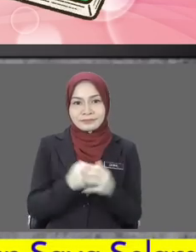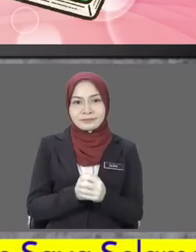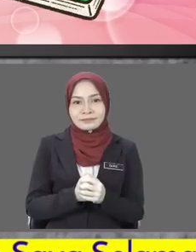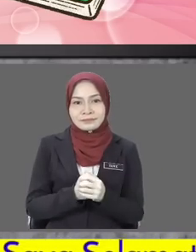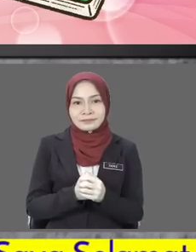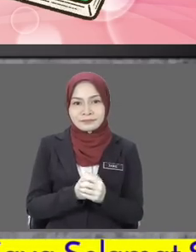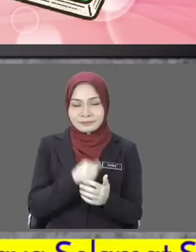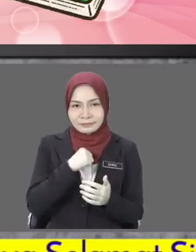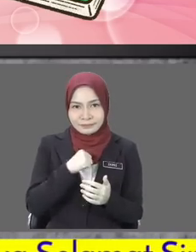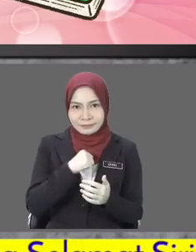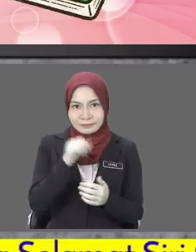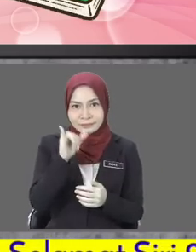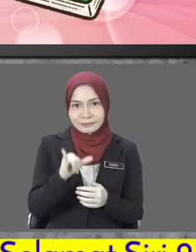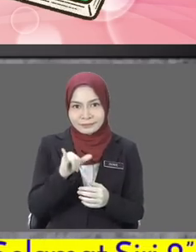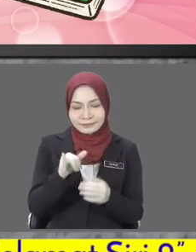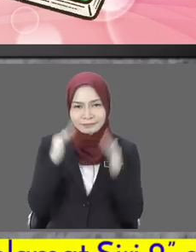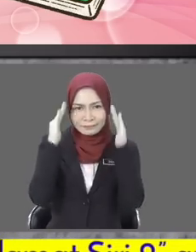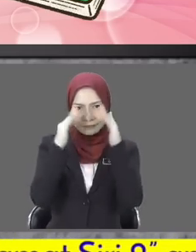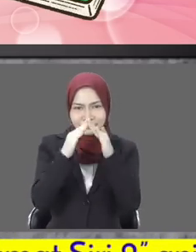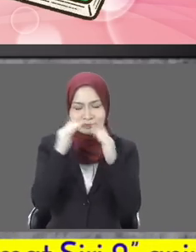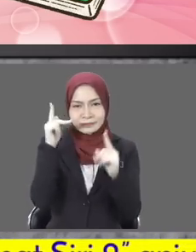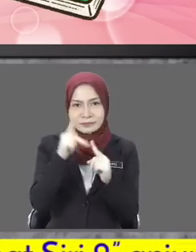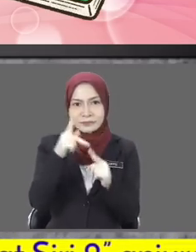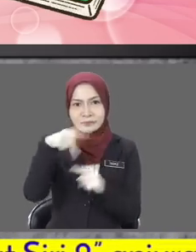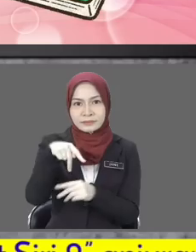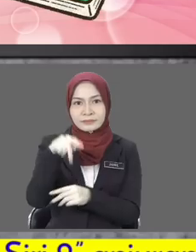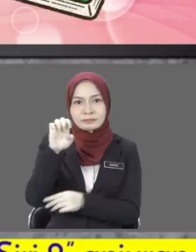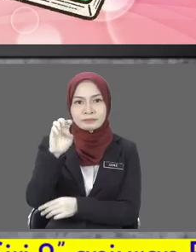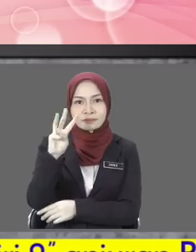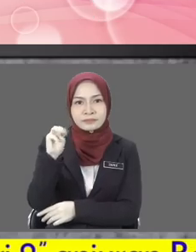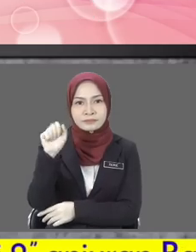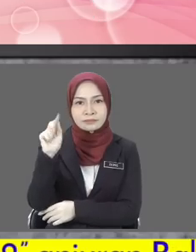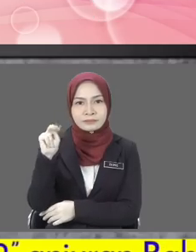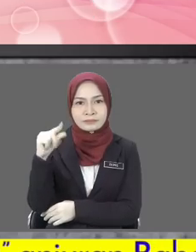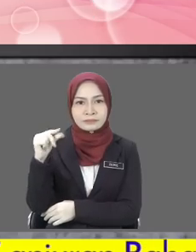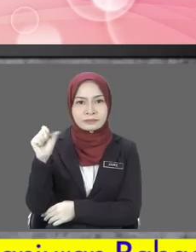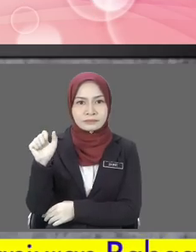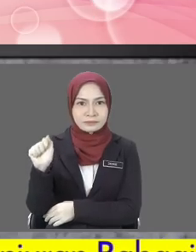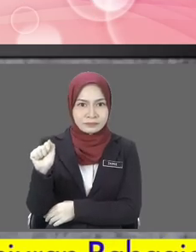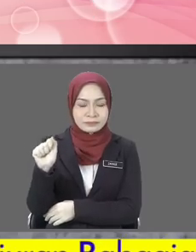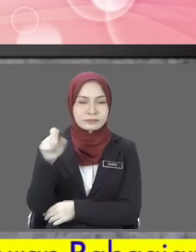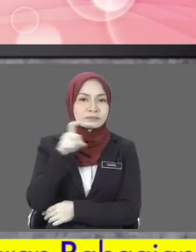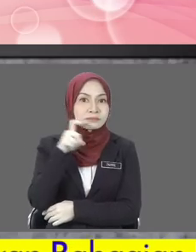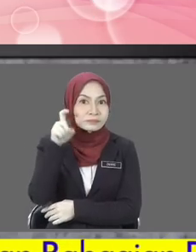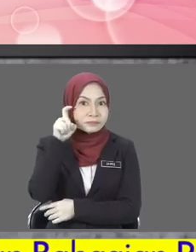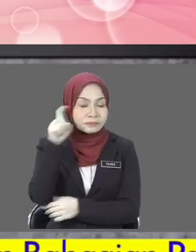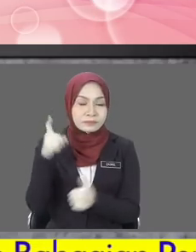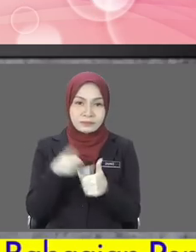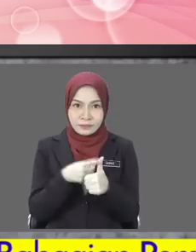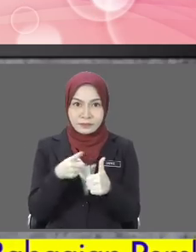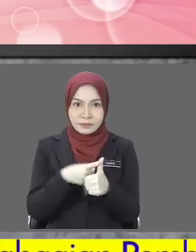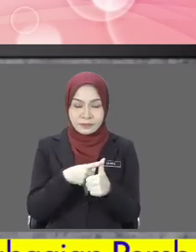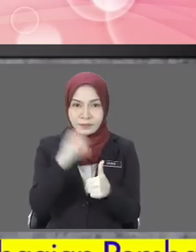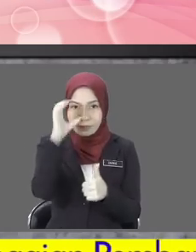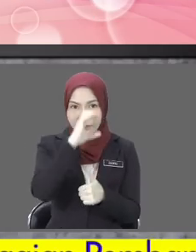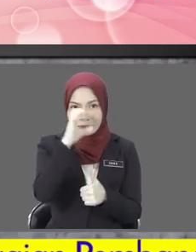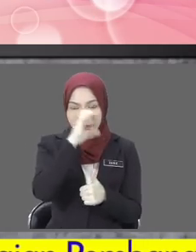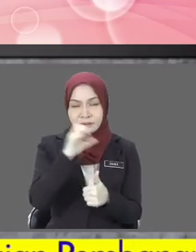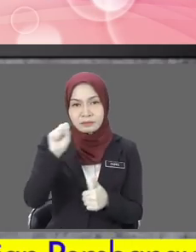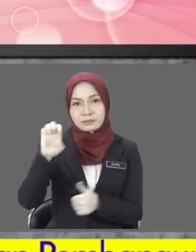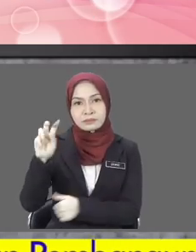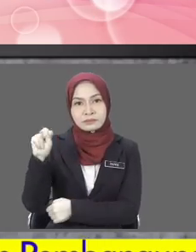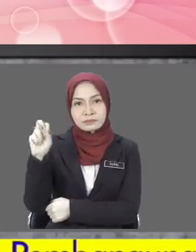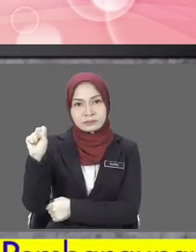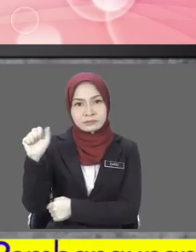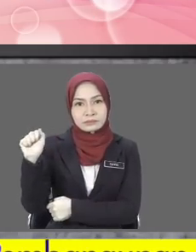kepada itu yang pertama persneliti pencarian sensasi yang kedua